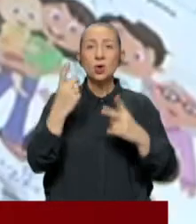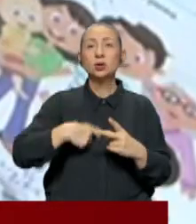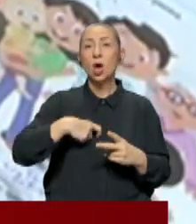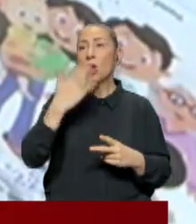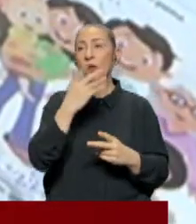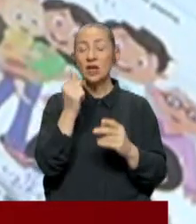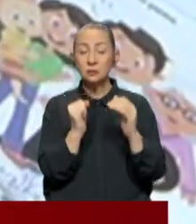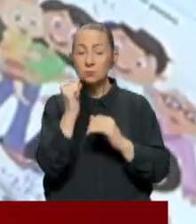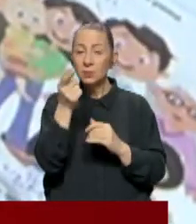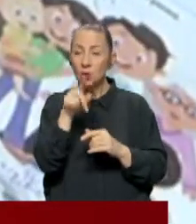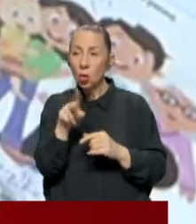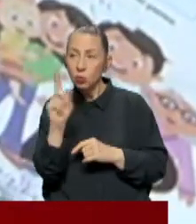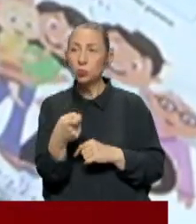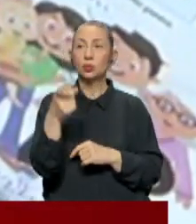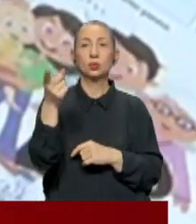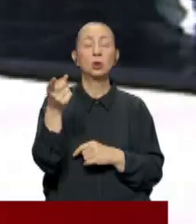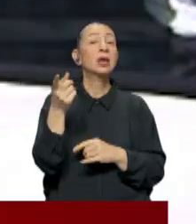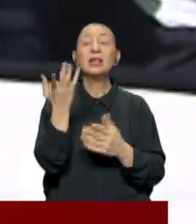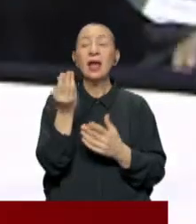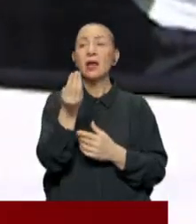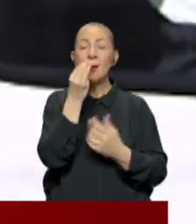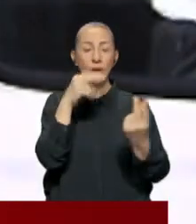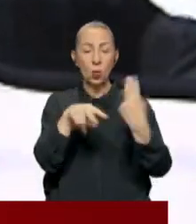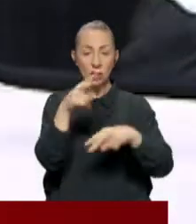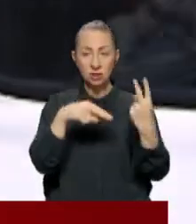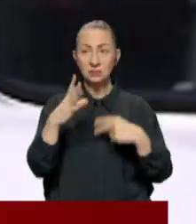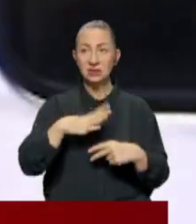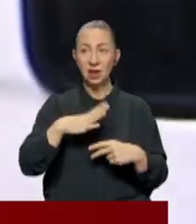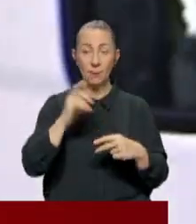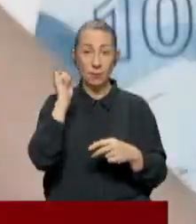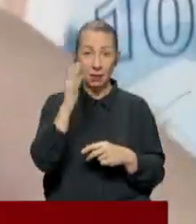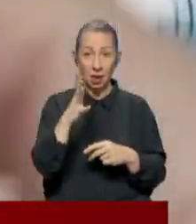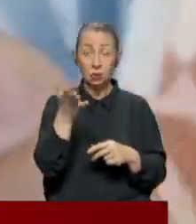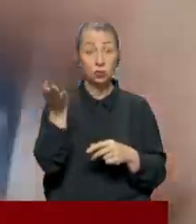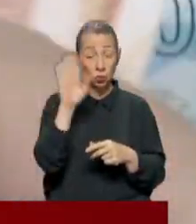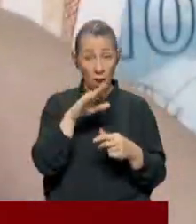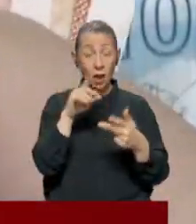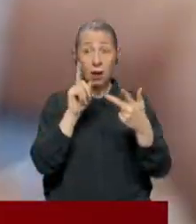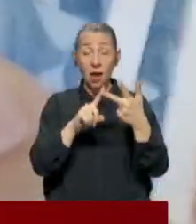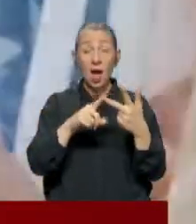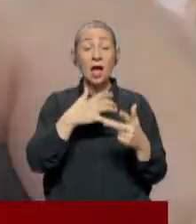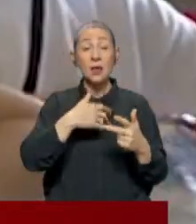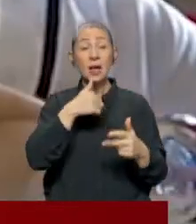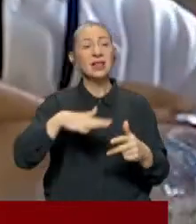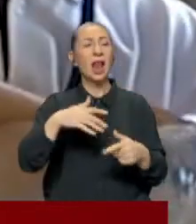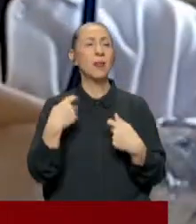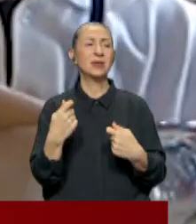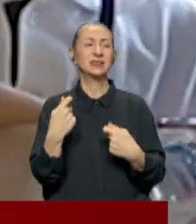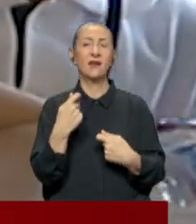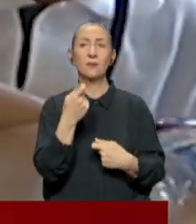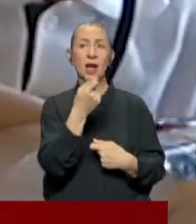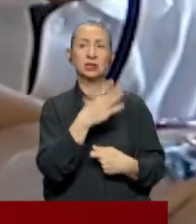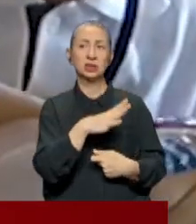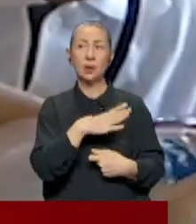fiyatları arttırabilmenin başka yollarını buluyor. Yemek ve ulaşım için istenen yüksek fiyatlardan sonra velilerden genel gider adı